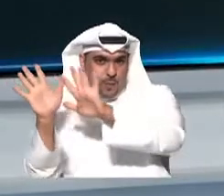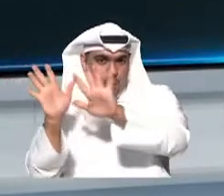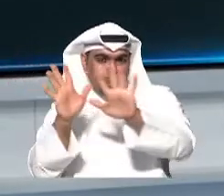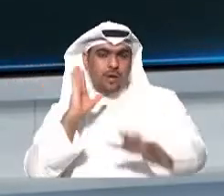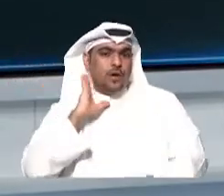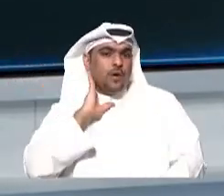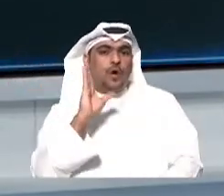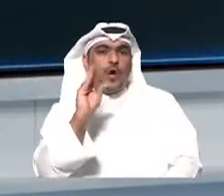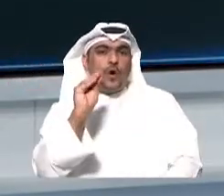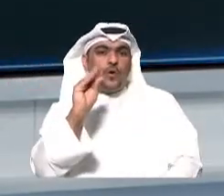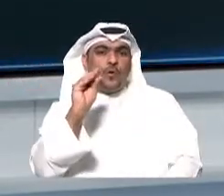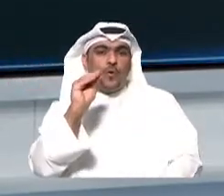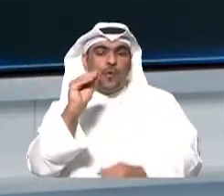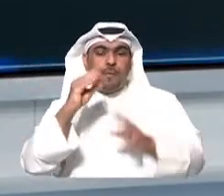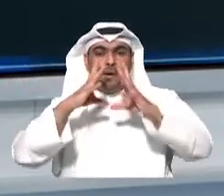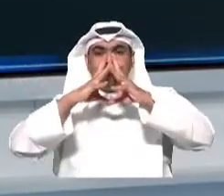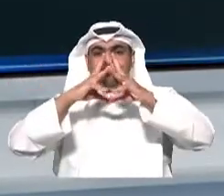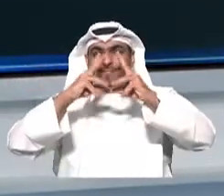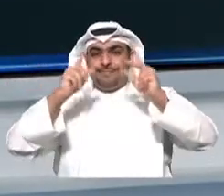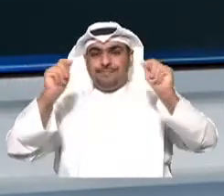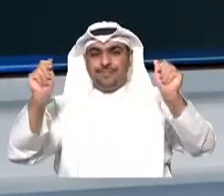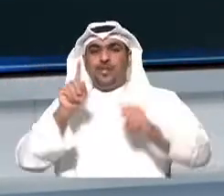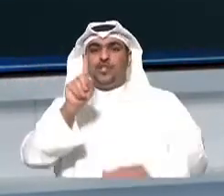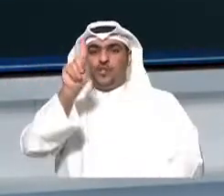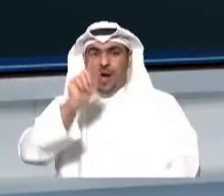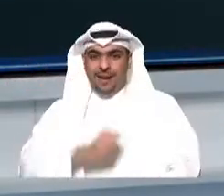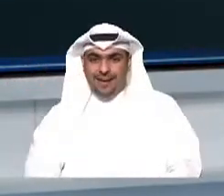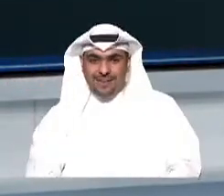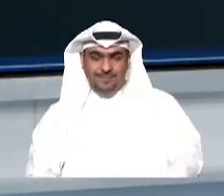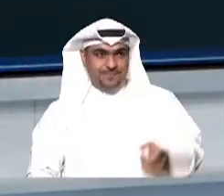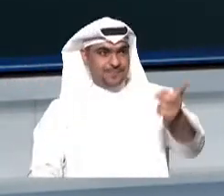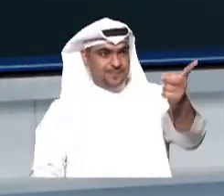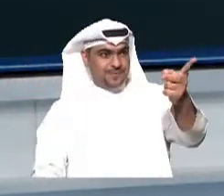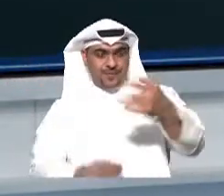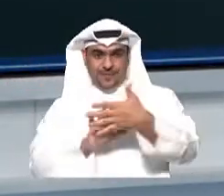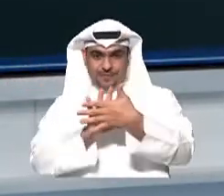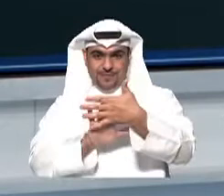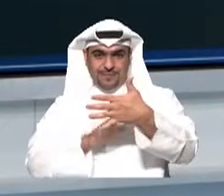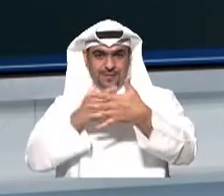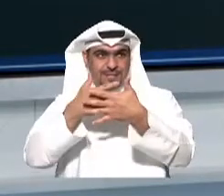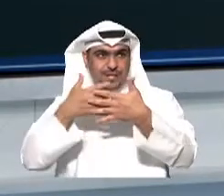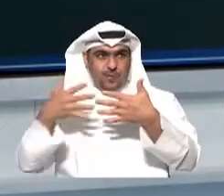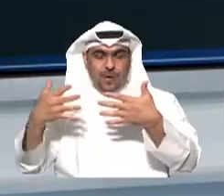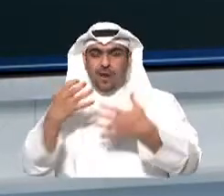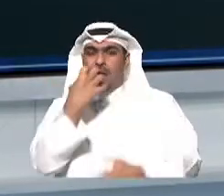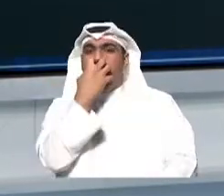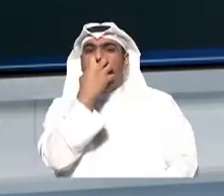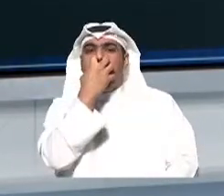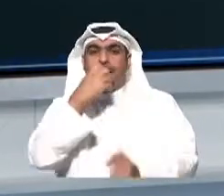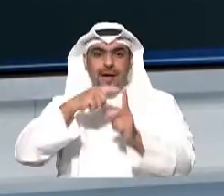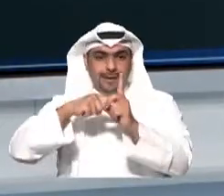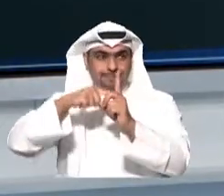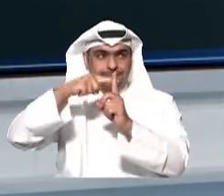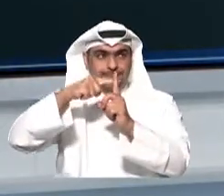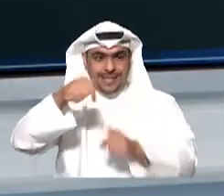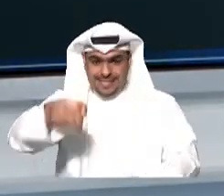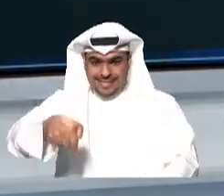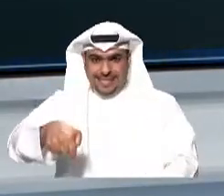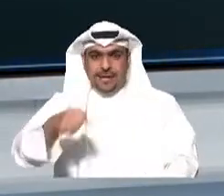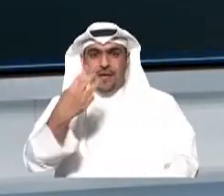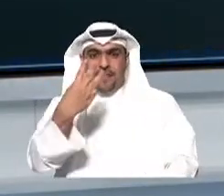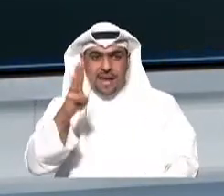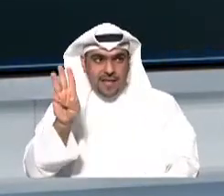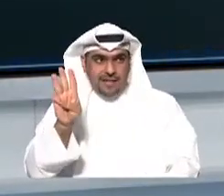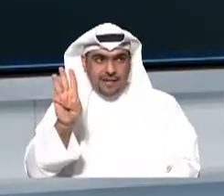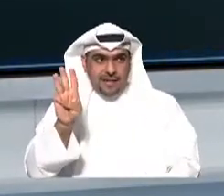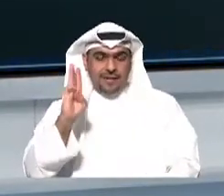الرطوبة النسبية تدريجيا. وحاليا على مدينة الكويت سماء خالية من السحب ورياح جنوبية سرعتها 10 كيلومتر بالساعة. ساعة درجة الحرارة حاليا